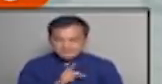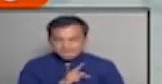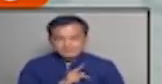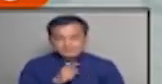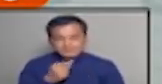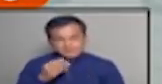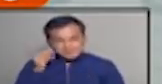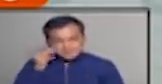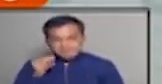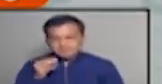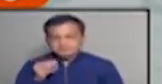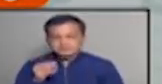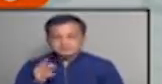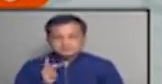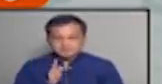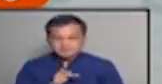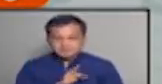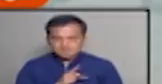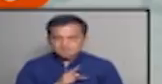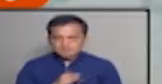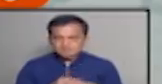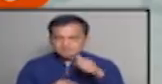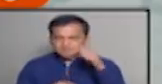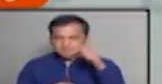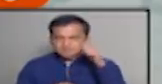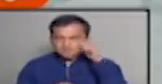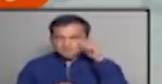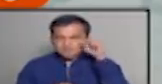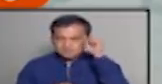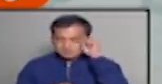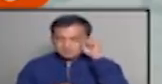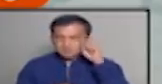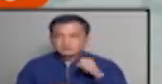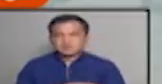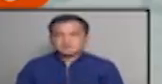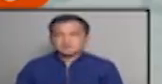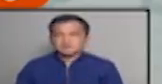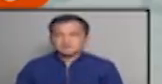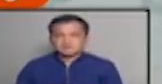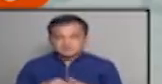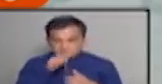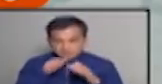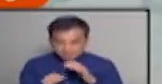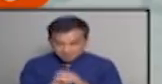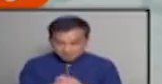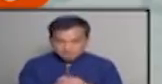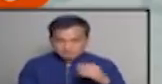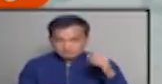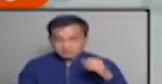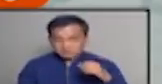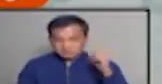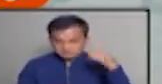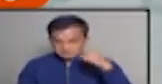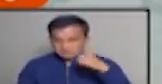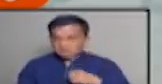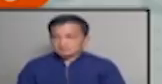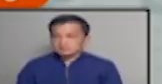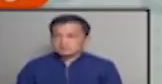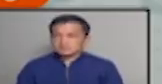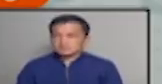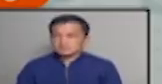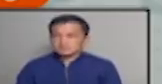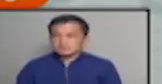ma'am, yung si Kagawad, dito Anthony po Kagawad Fer Santiago. Opo. Nagtatago na rin. Opo. Okay, sige